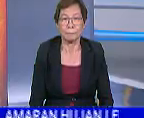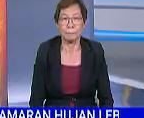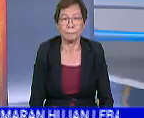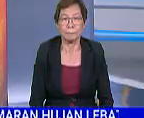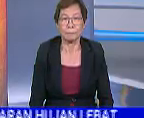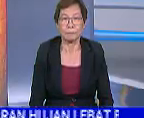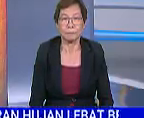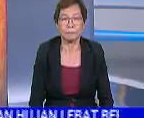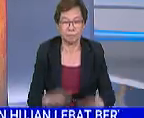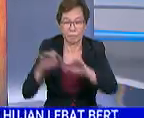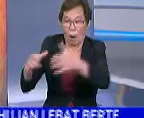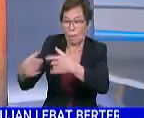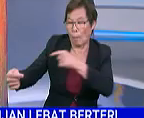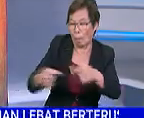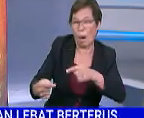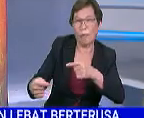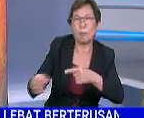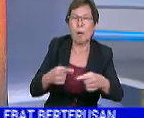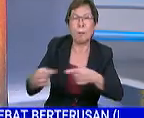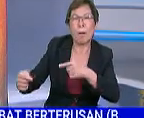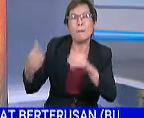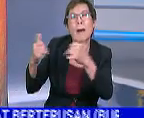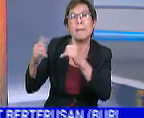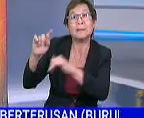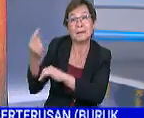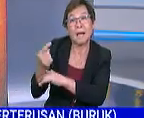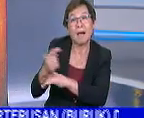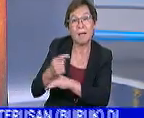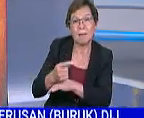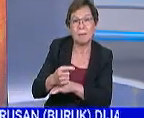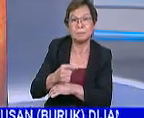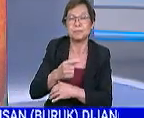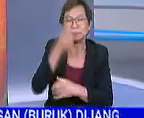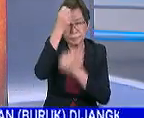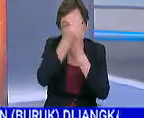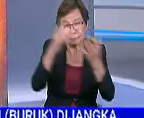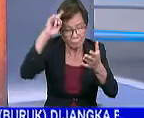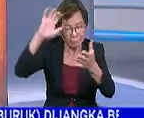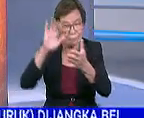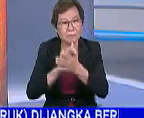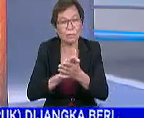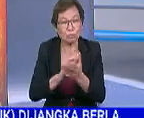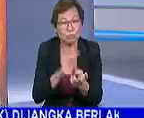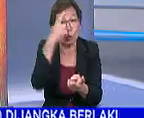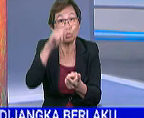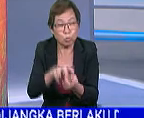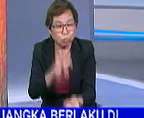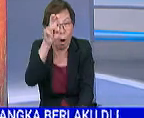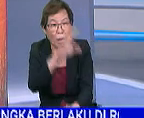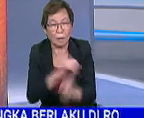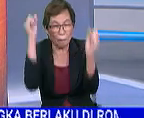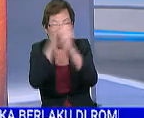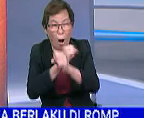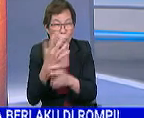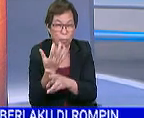Zimbabwe pasukan Liga amatur M3 respect FC menyuarakan keyakinan untuk mencipta kejutan dan mencabar